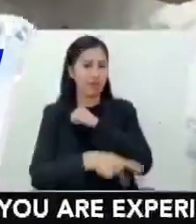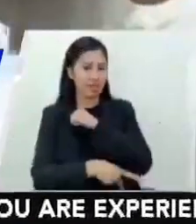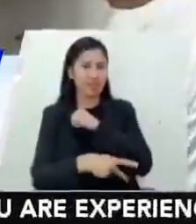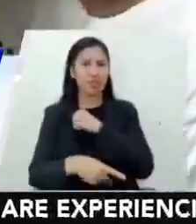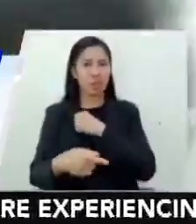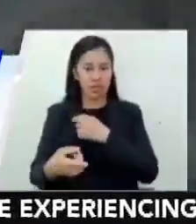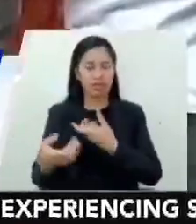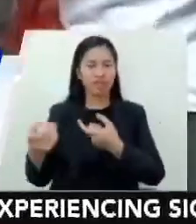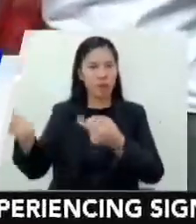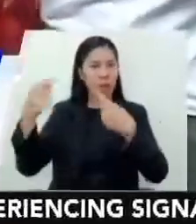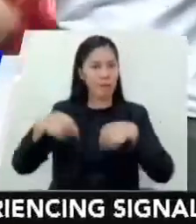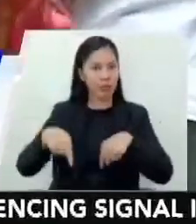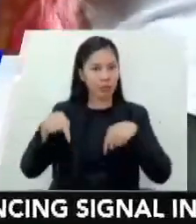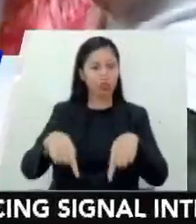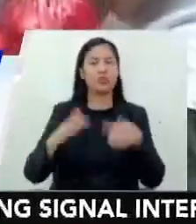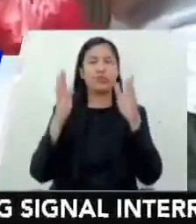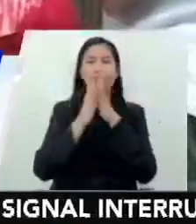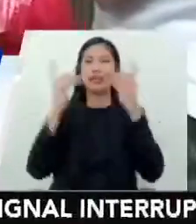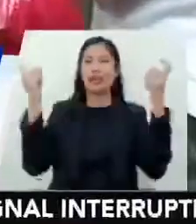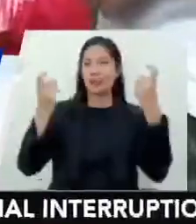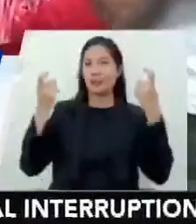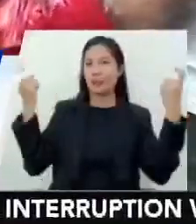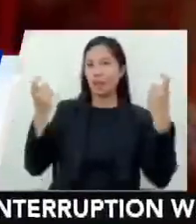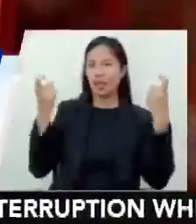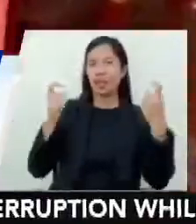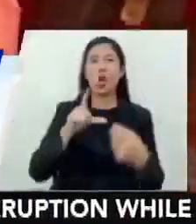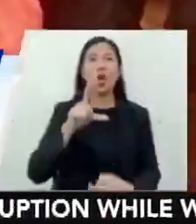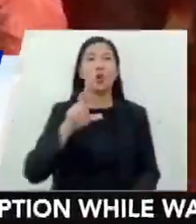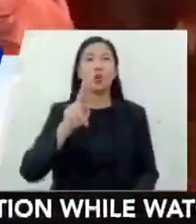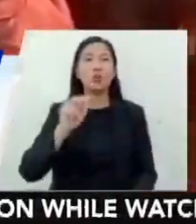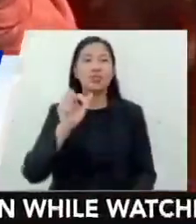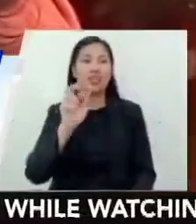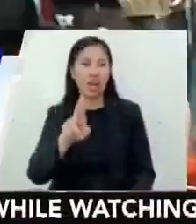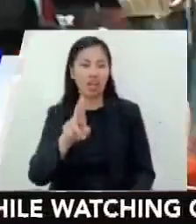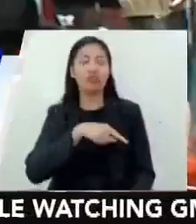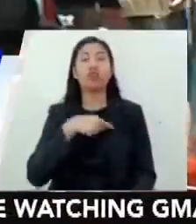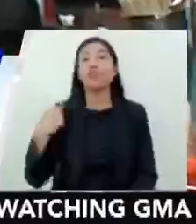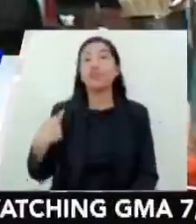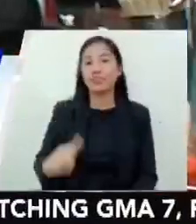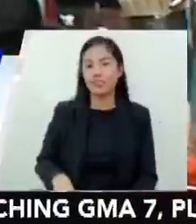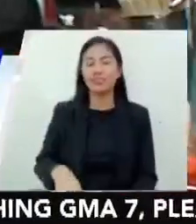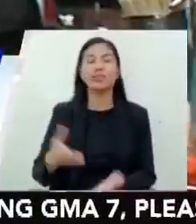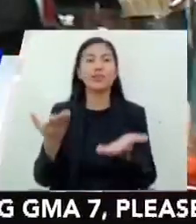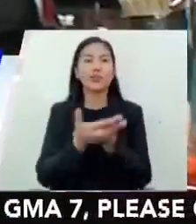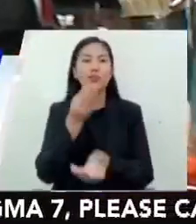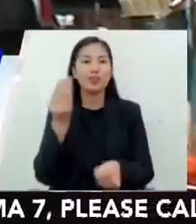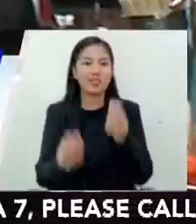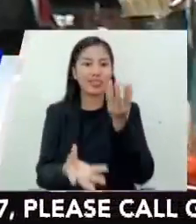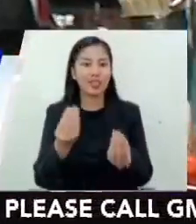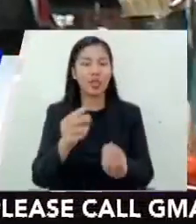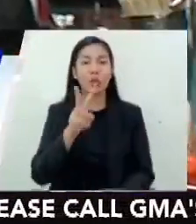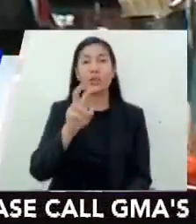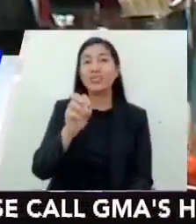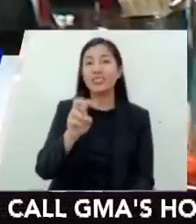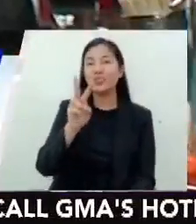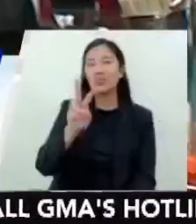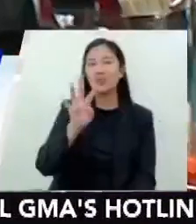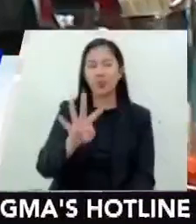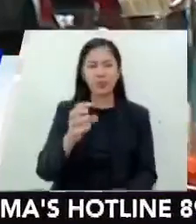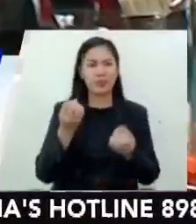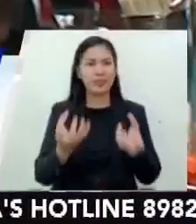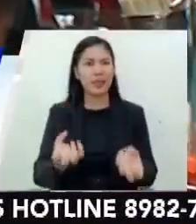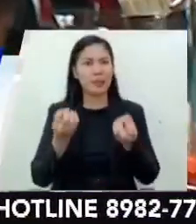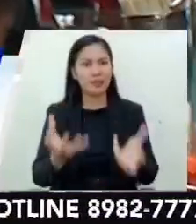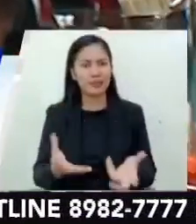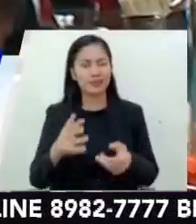ng Lunar New Year 2024. Maaga pa lang, ngayong bisperas ng Chinese New Year, marami ng tao rito sa pinakamatandang Chinatown sa buong